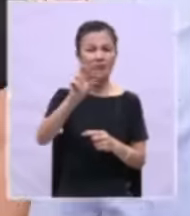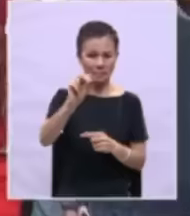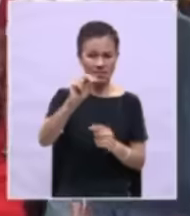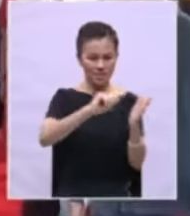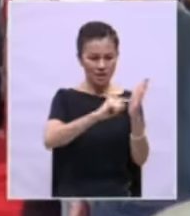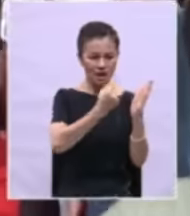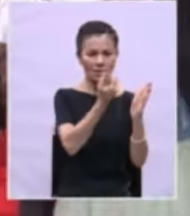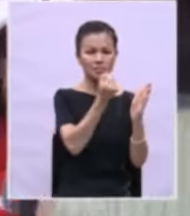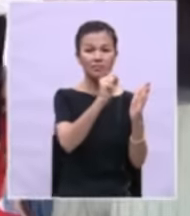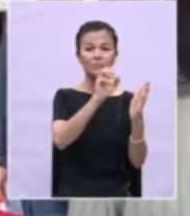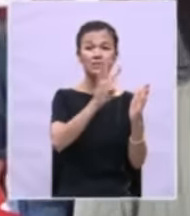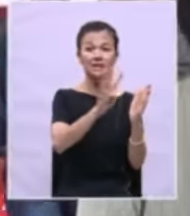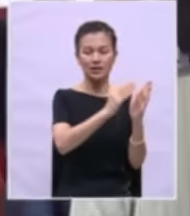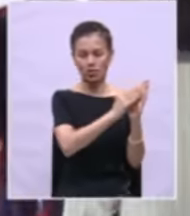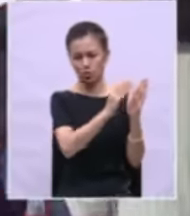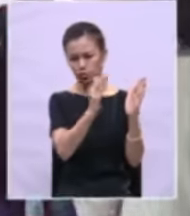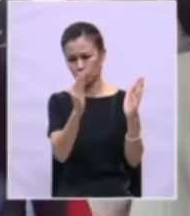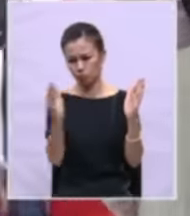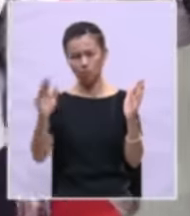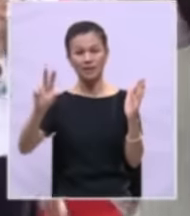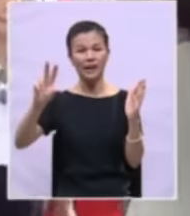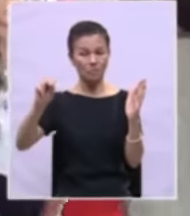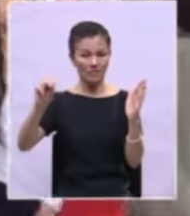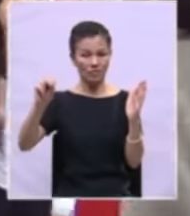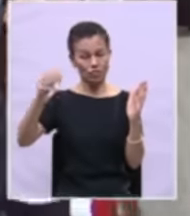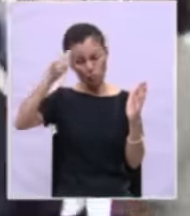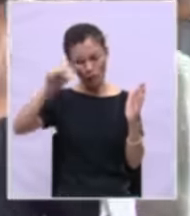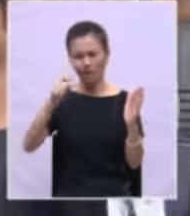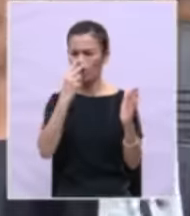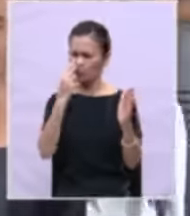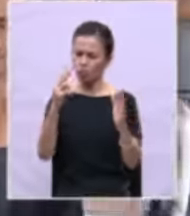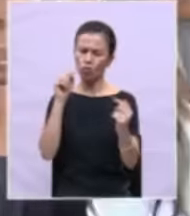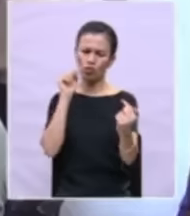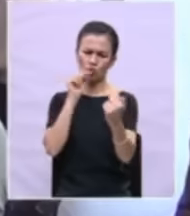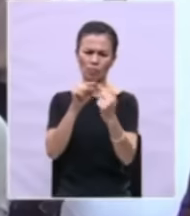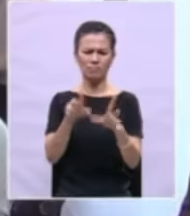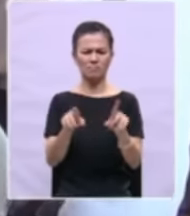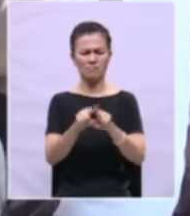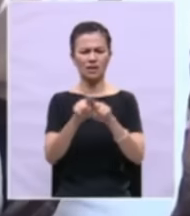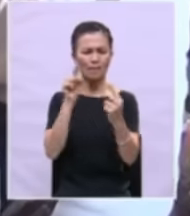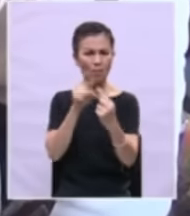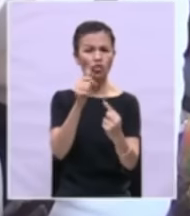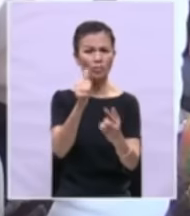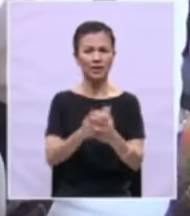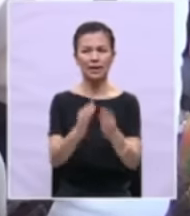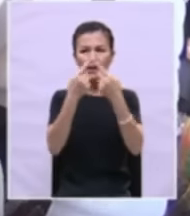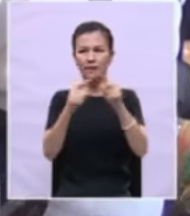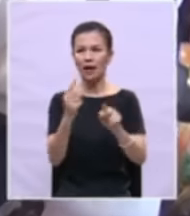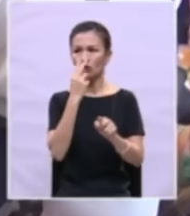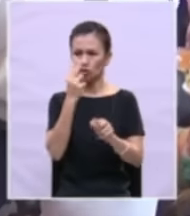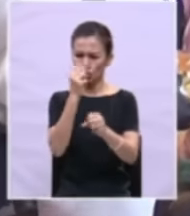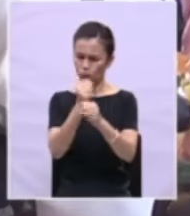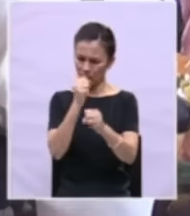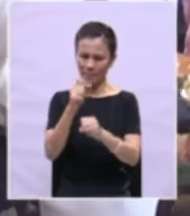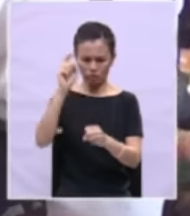ากวันที่14ตุลาคมขอให้มีการพิจารณาตามความเหมาะสมรัฐบาลไม่อยากให้ใครเดือดร้อนแต่ว่าต้องดำเนินการด้วยความเหม